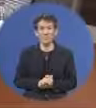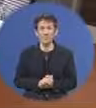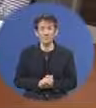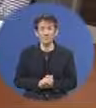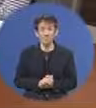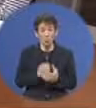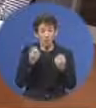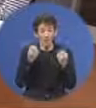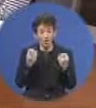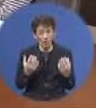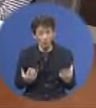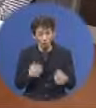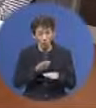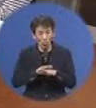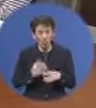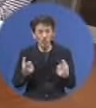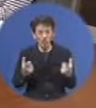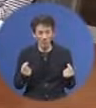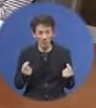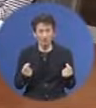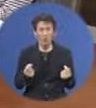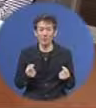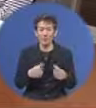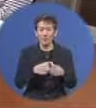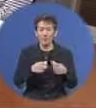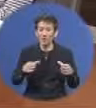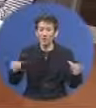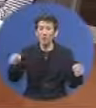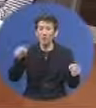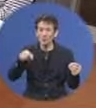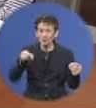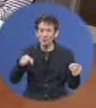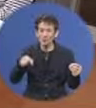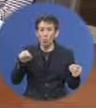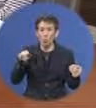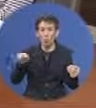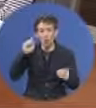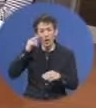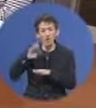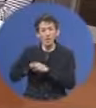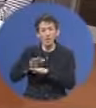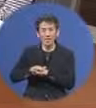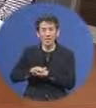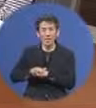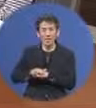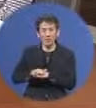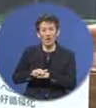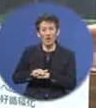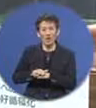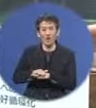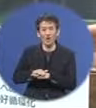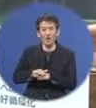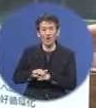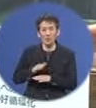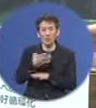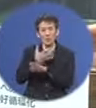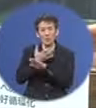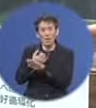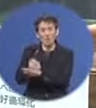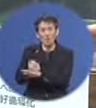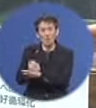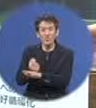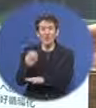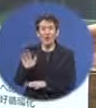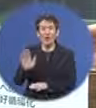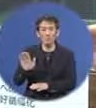はい、これ新しい方策、 は い、 でこれあの全国的にもこのリバースモーゲージなんて、はい、あのもう定着した概念